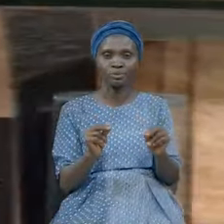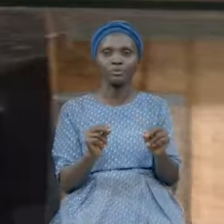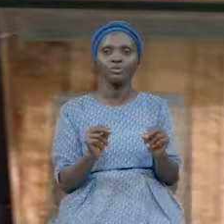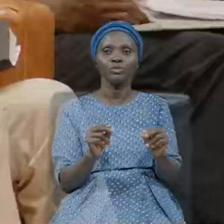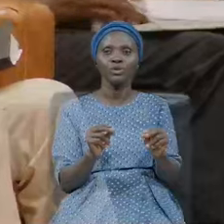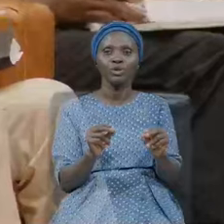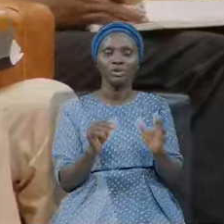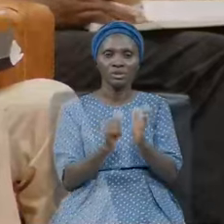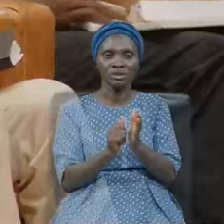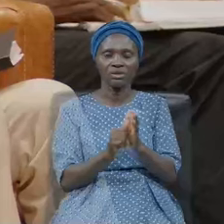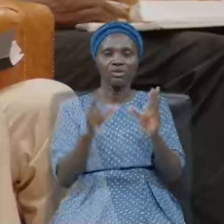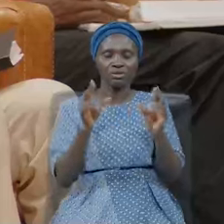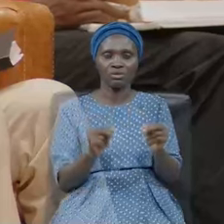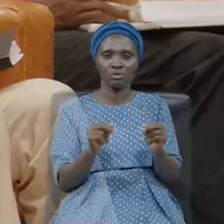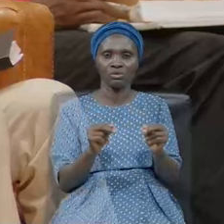pas